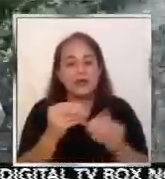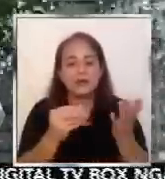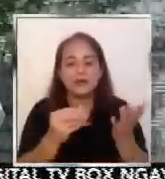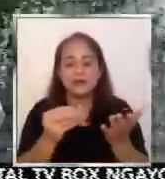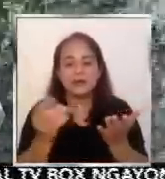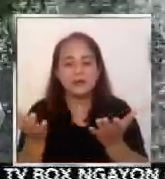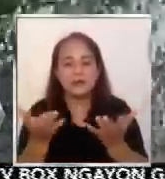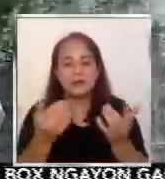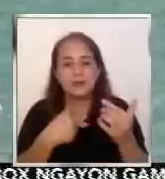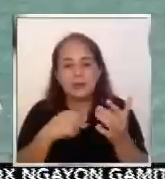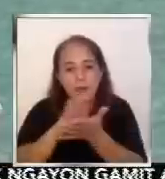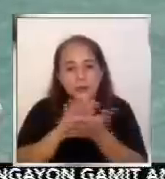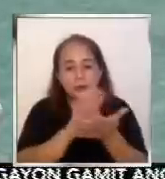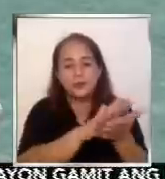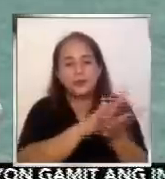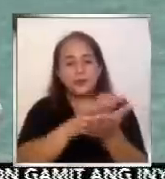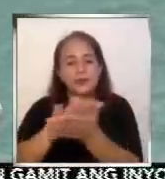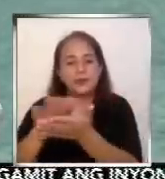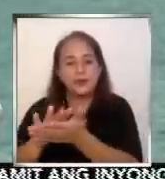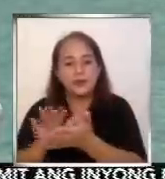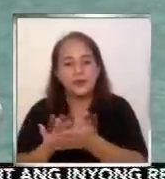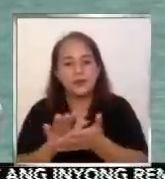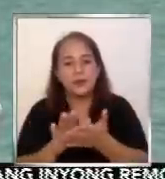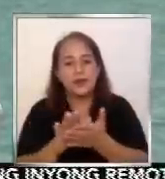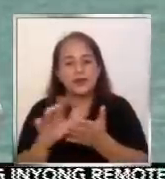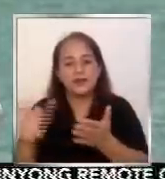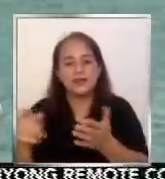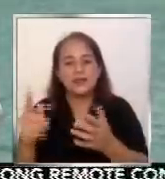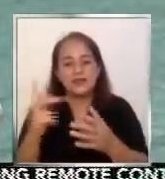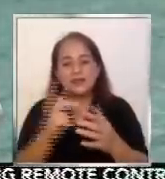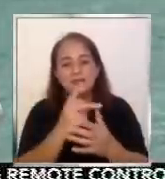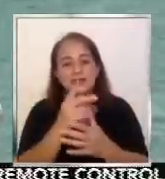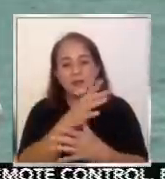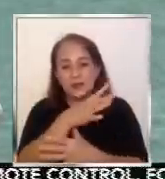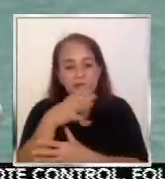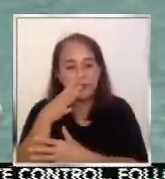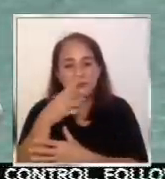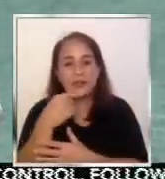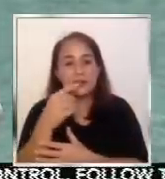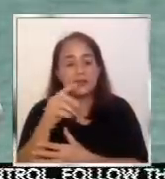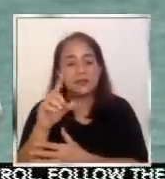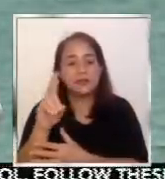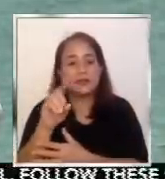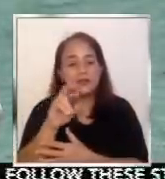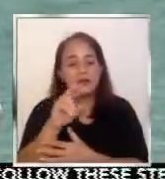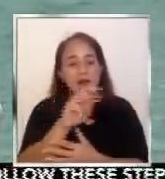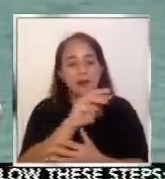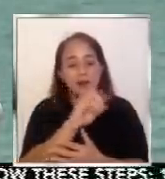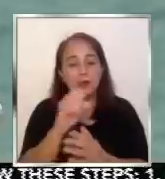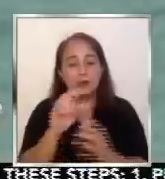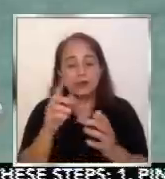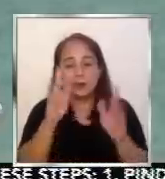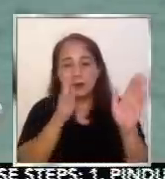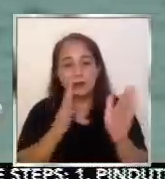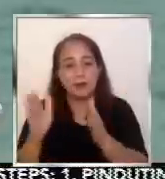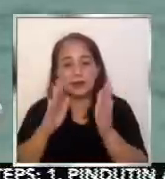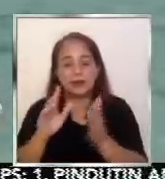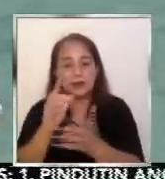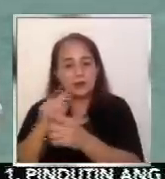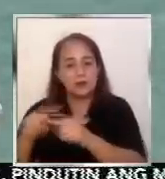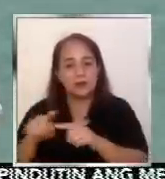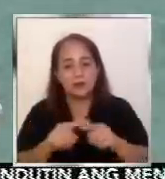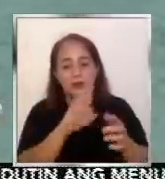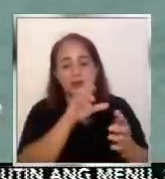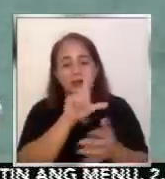paglilinis sa mga sakahan. Ayon naman sa PDRRMO, nakalato na ang iba't ibang LGU, lalo na sa mga